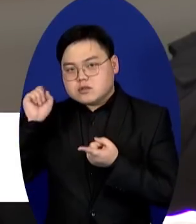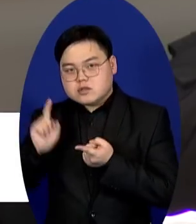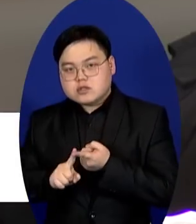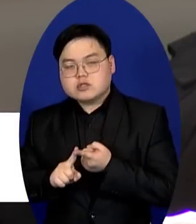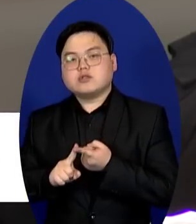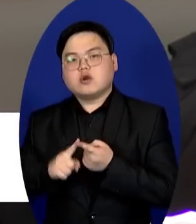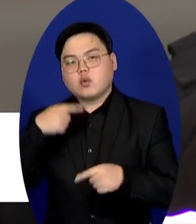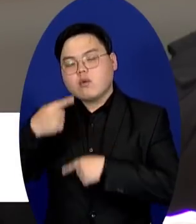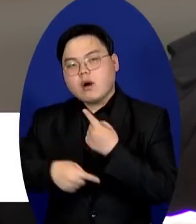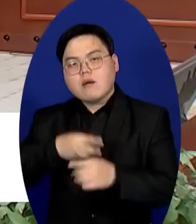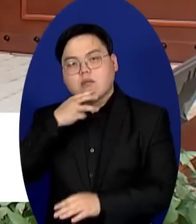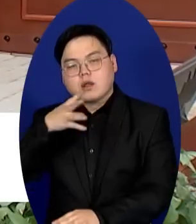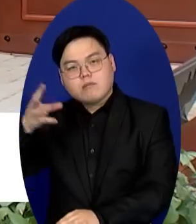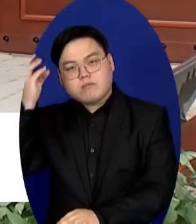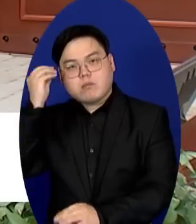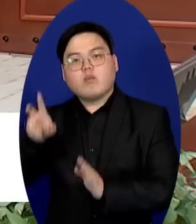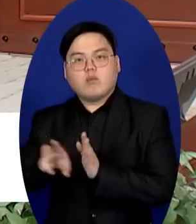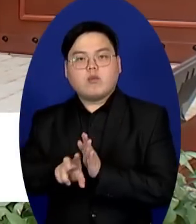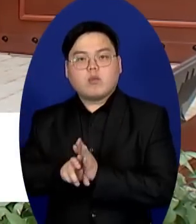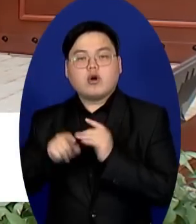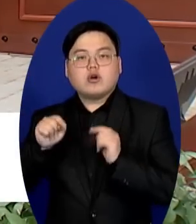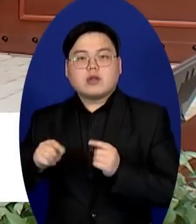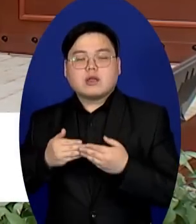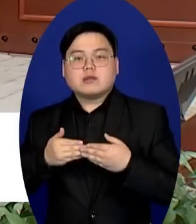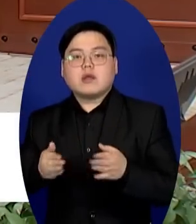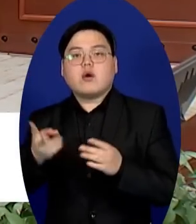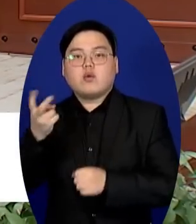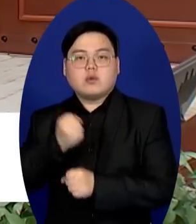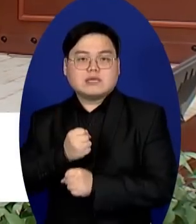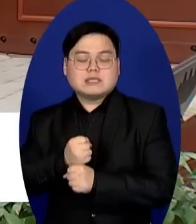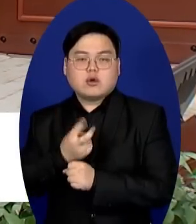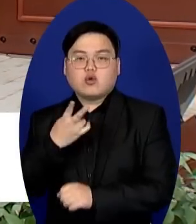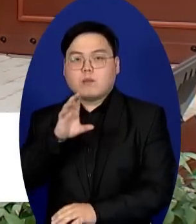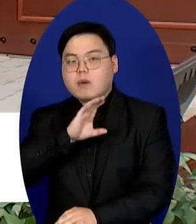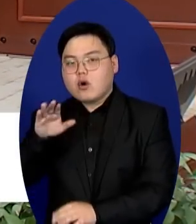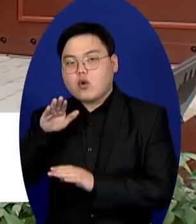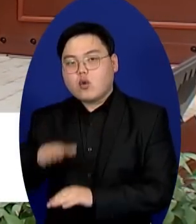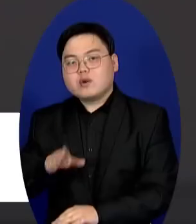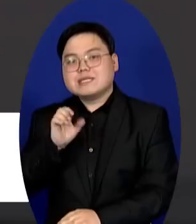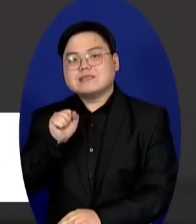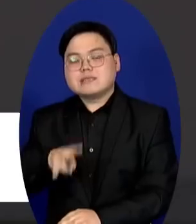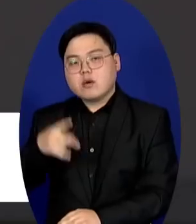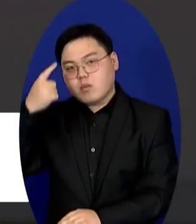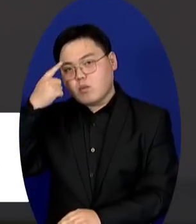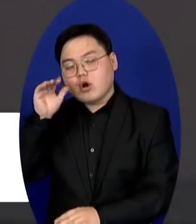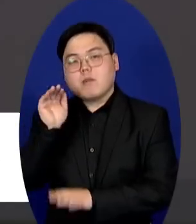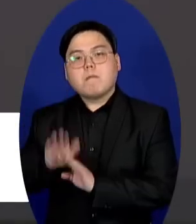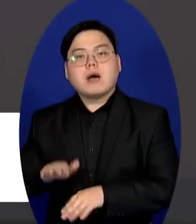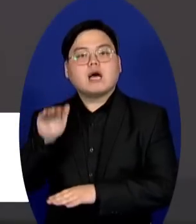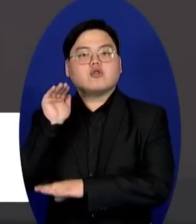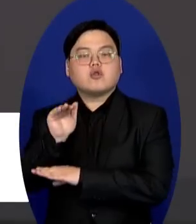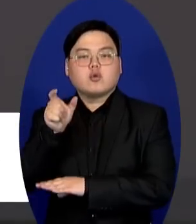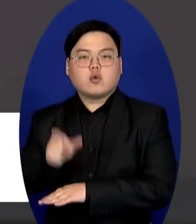зорилгуудын талаар мэдлэгтэй болно. Энэ чүднээс өнөөдрийн нээлтийн арга хэмжээнд нэгдсэн үндэсний байгууллагын хүүхдийн сангийн Монгол дах суурин